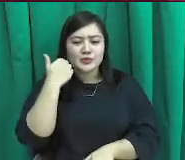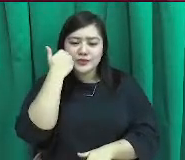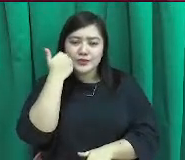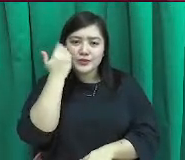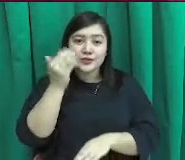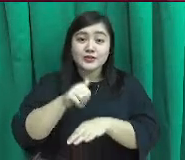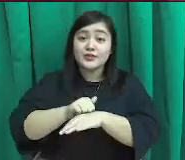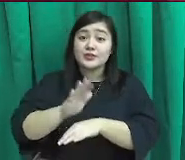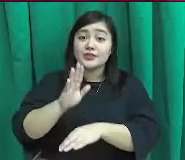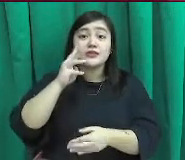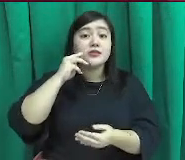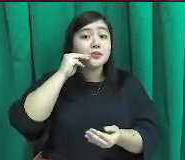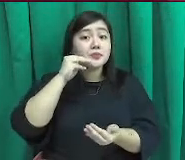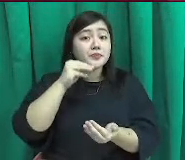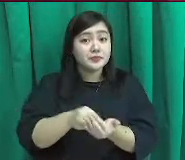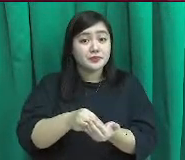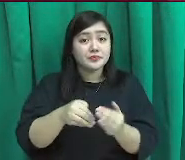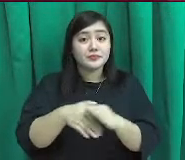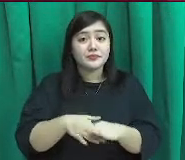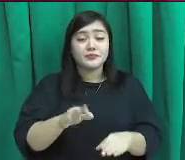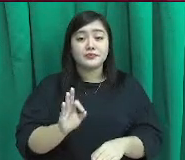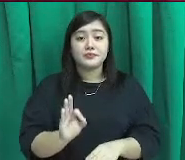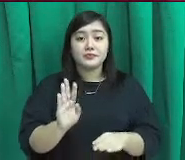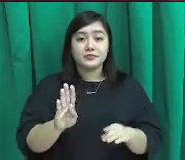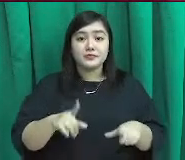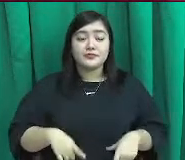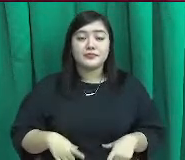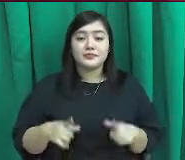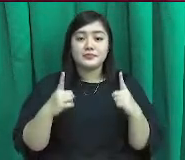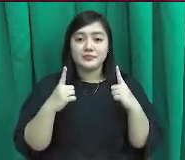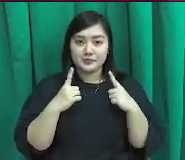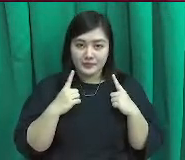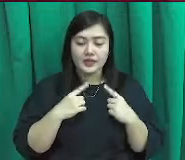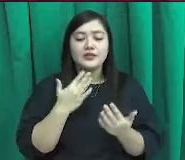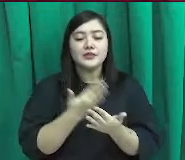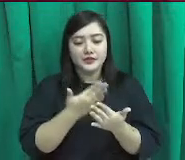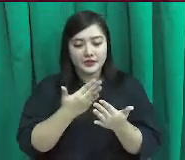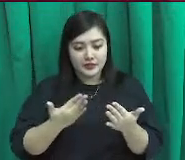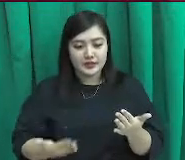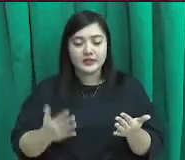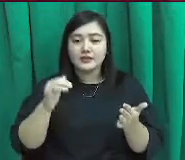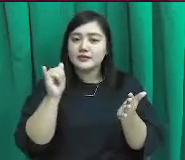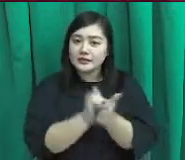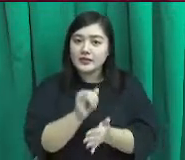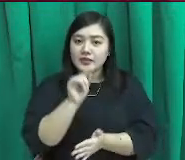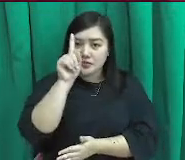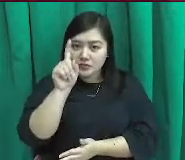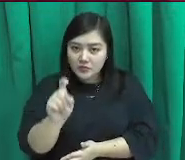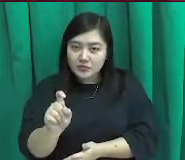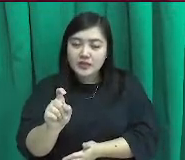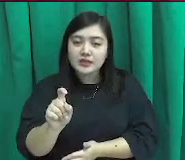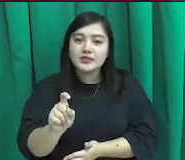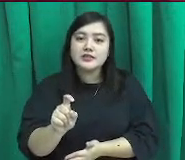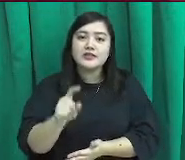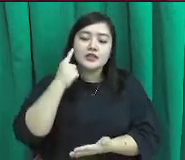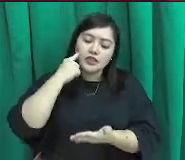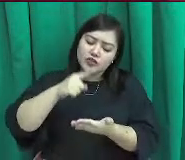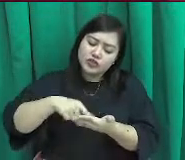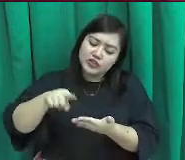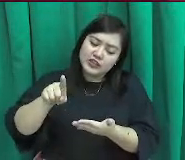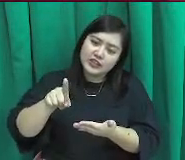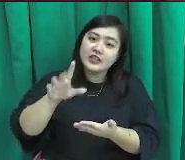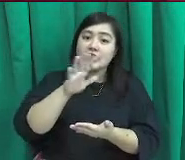sa ating comment section ang mga dapat na may correct sa atin, may katanungan kayo. Pag-usapan natin po yan